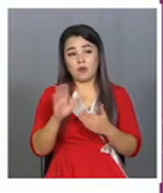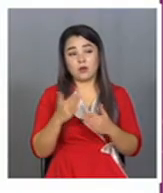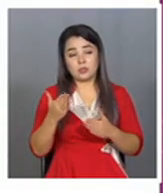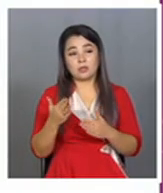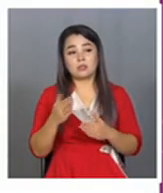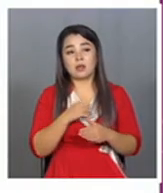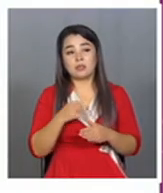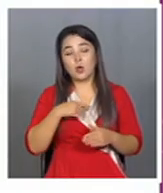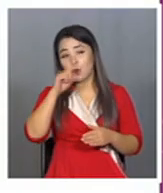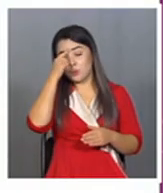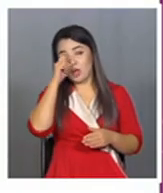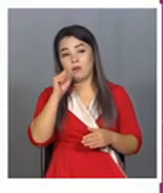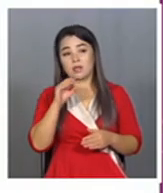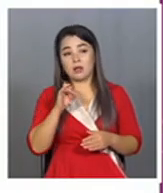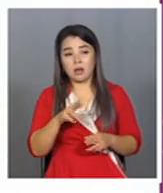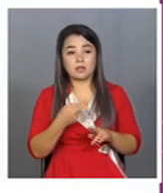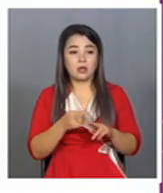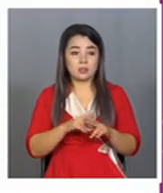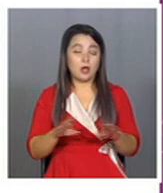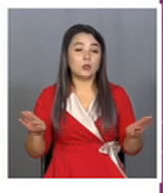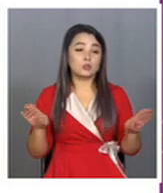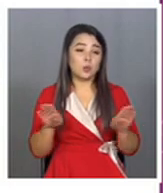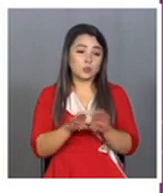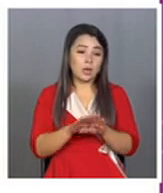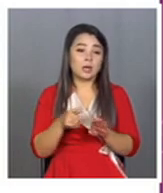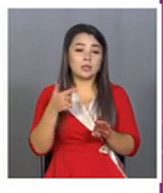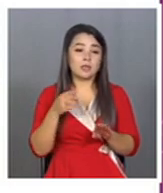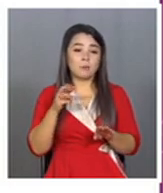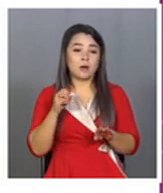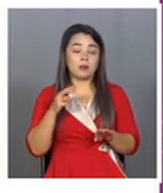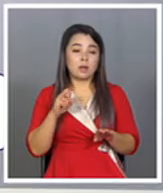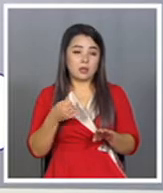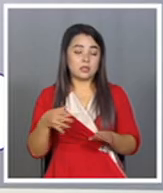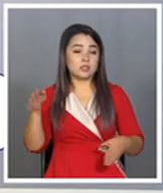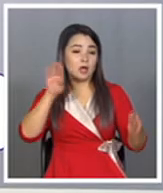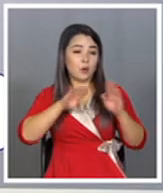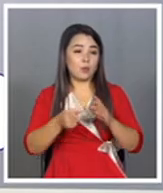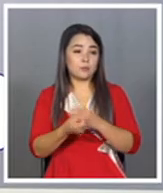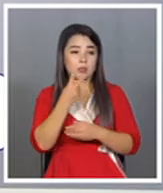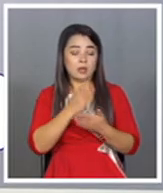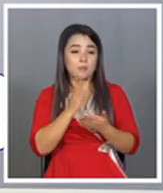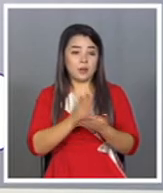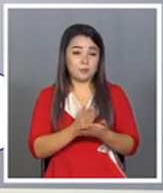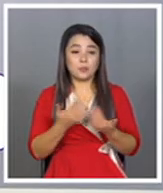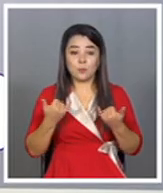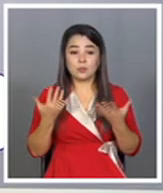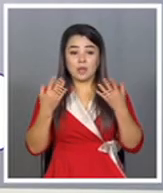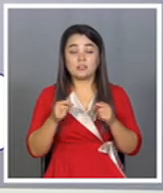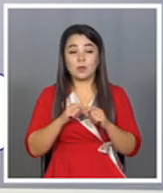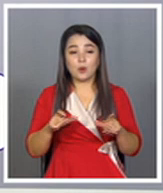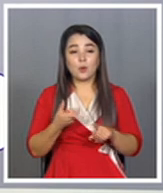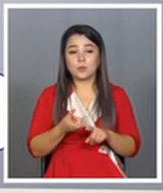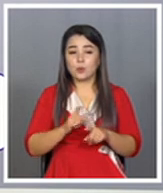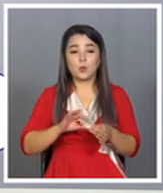мен Үнді-Аустралия тақтасының соқтығысуынан Гималай тауы қалыптасқан. Балалар, біз бүгінгі сабағымыз